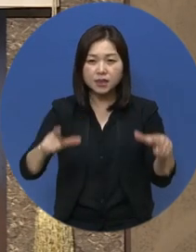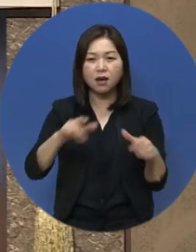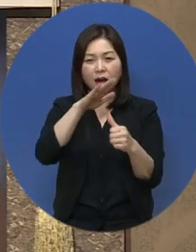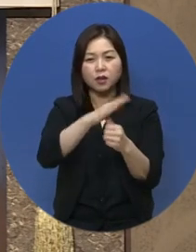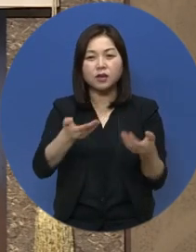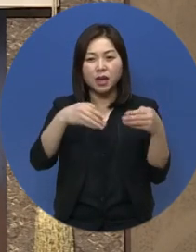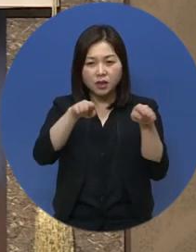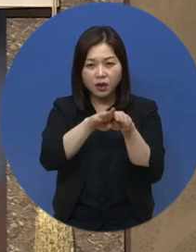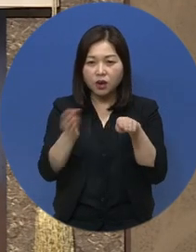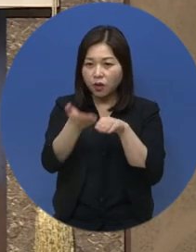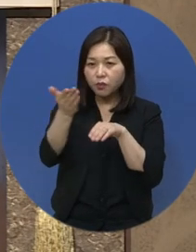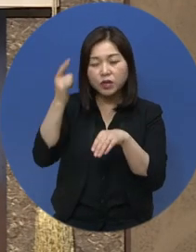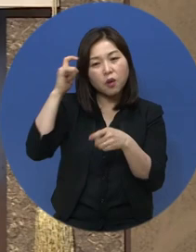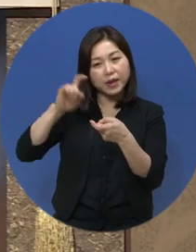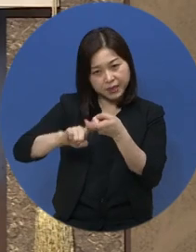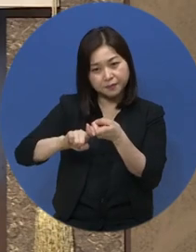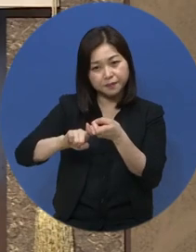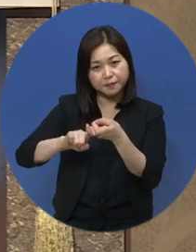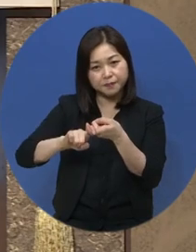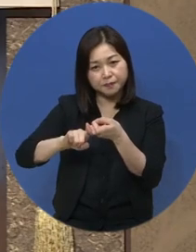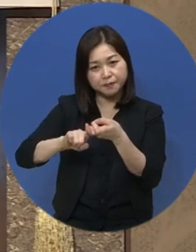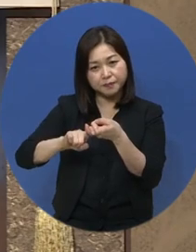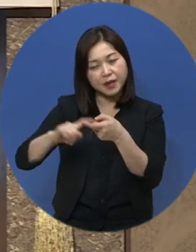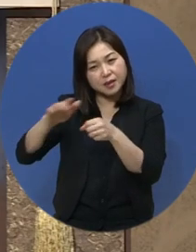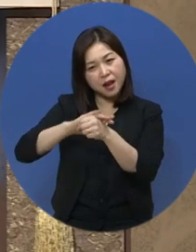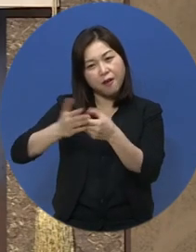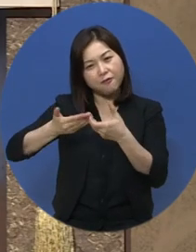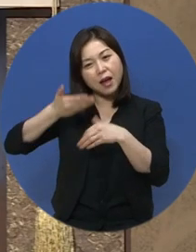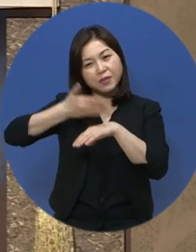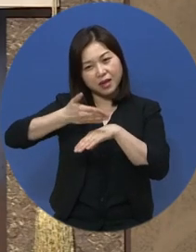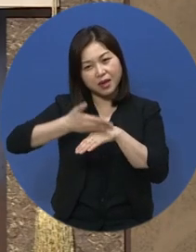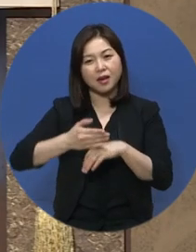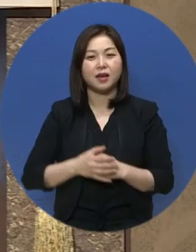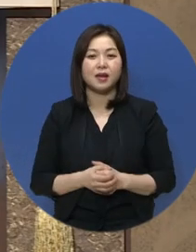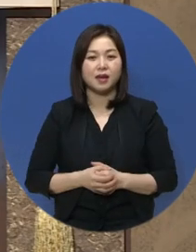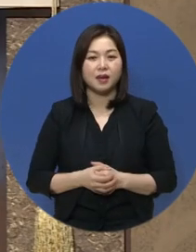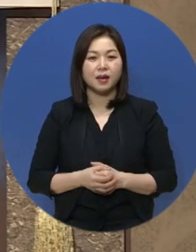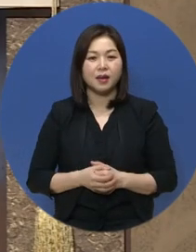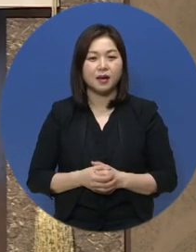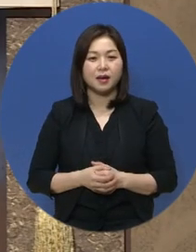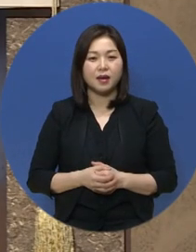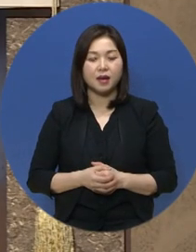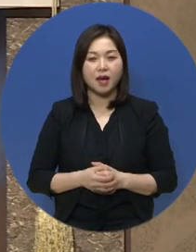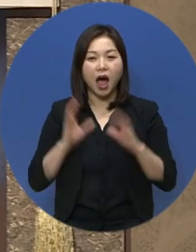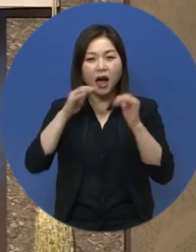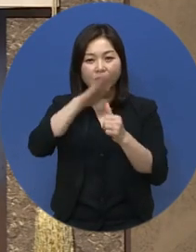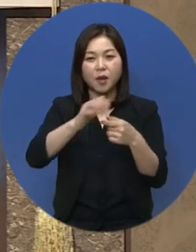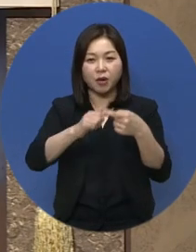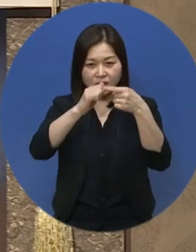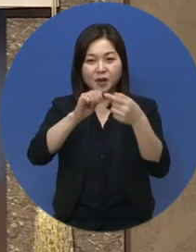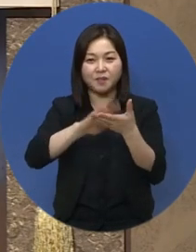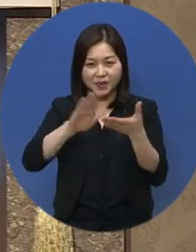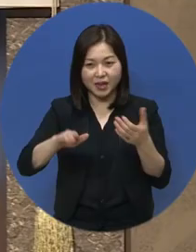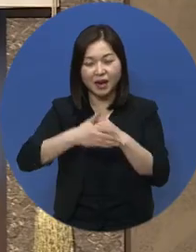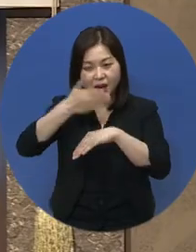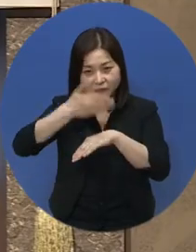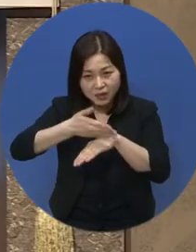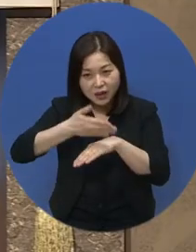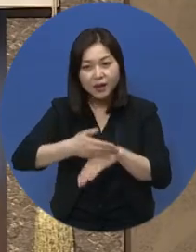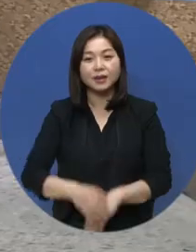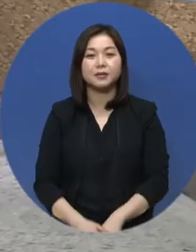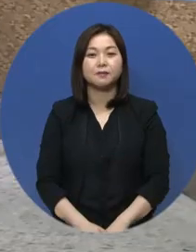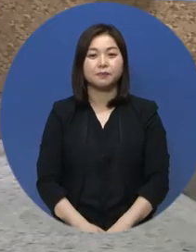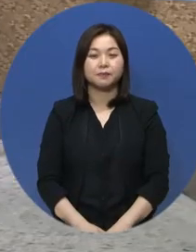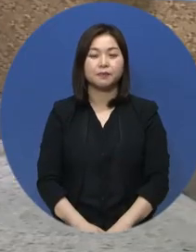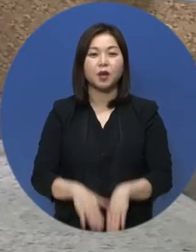여러분이 더 지극한 관심으로 사랑해 주셨으면 고맙겠습니다. 아이들이 먼저입니다. 고맙습니다.